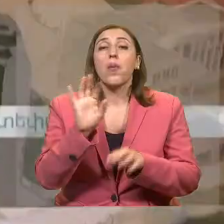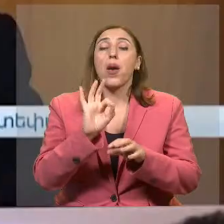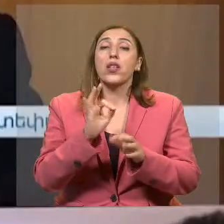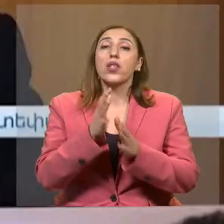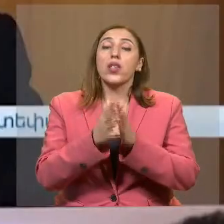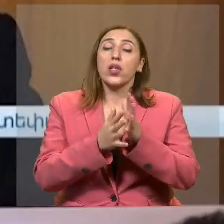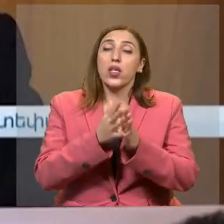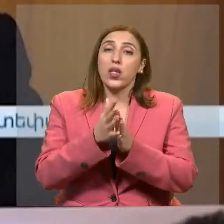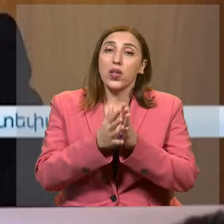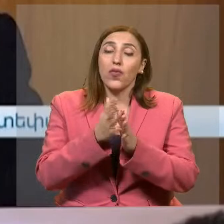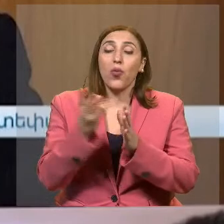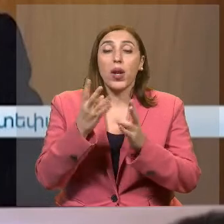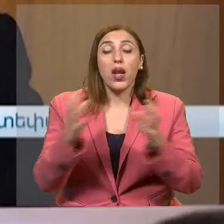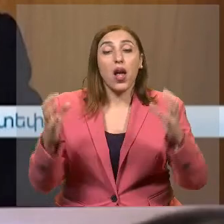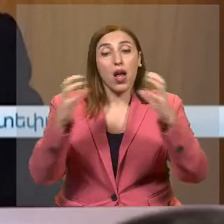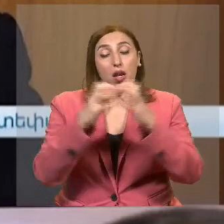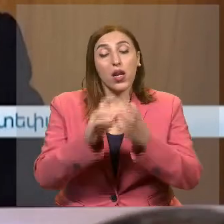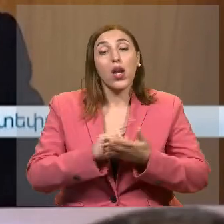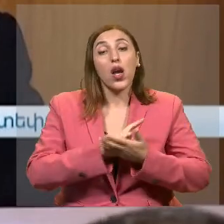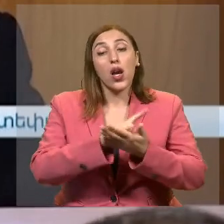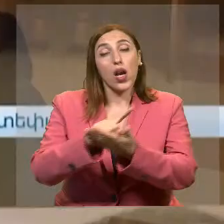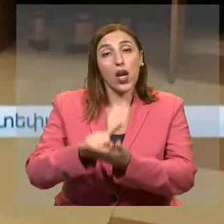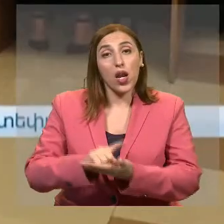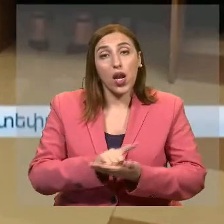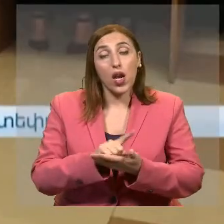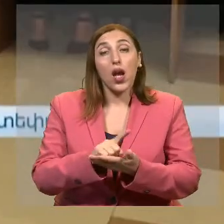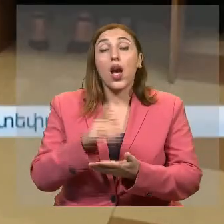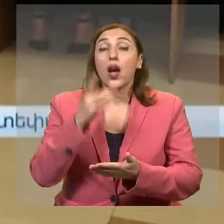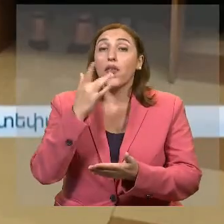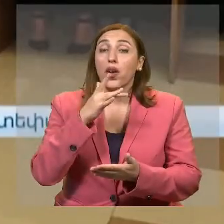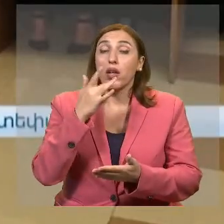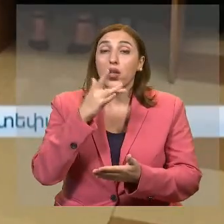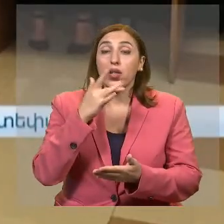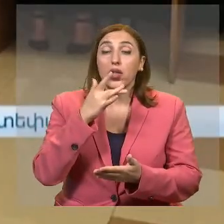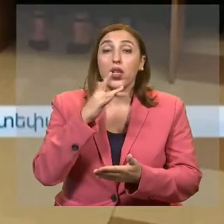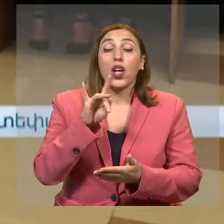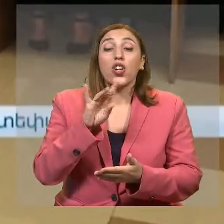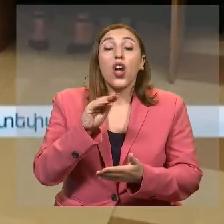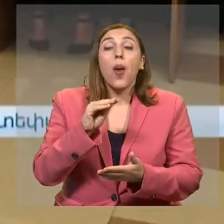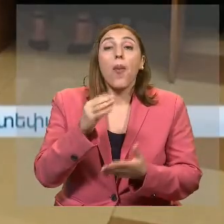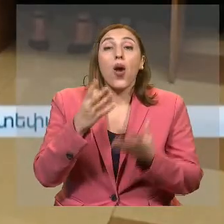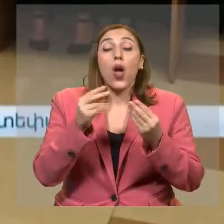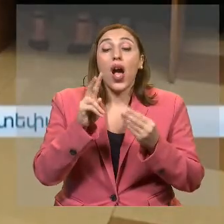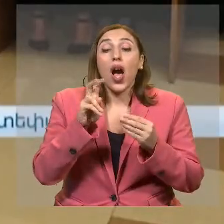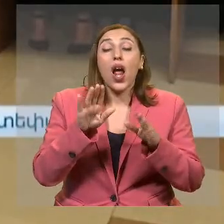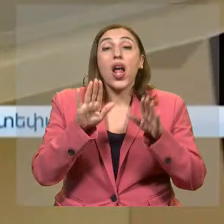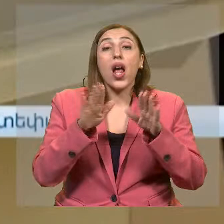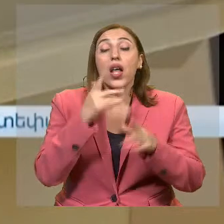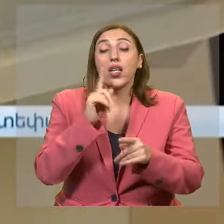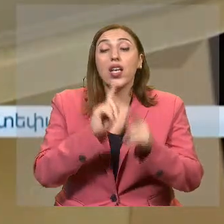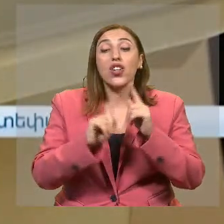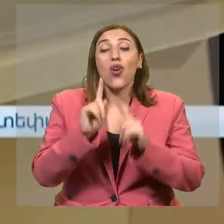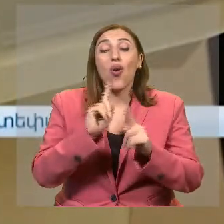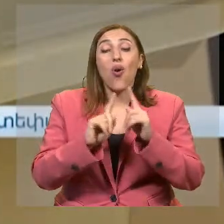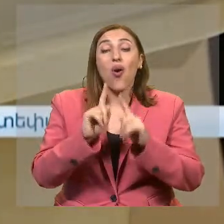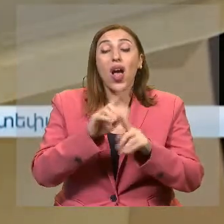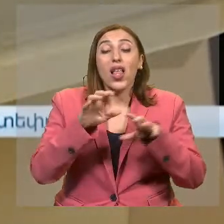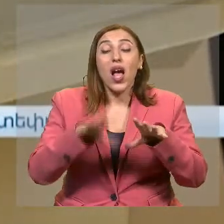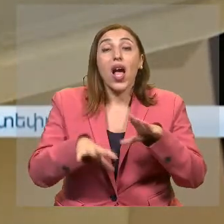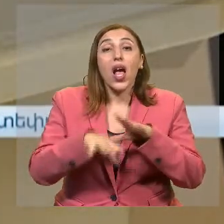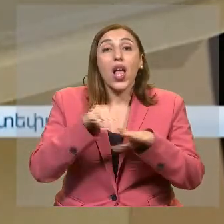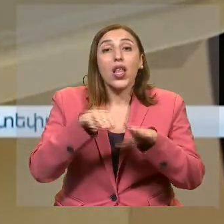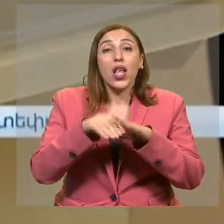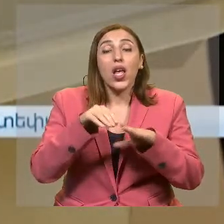երկխոսության հարցը, հարկ համարելով սակայն ընդգծել, որ Վաշինգտոնը չի ճանաչում շաբաթօրը Լեռնային Ղարաբաղի խորհրդանում կայացած